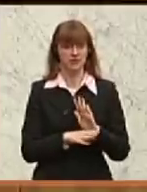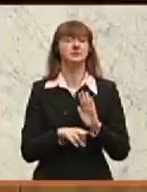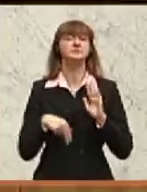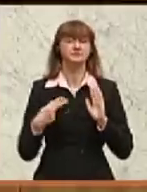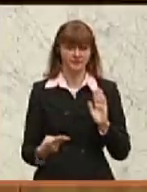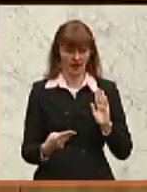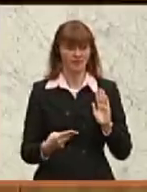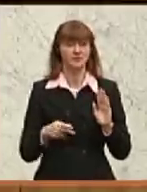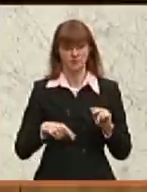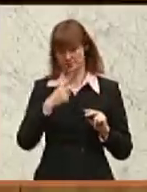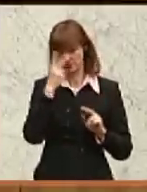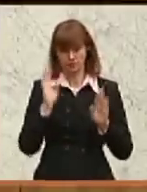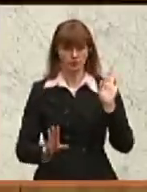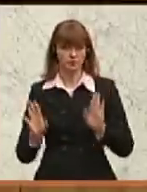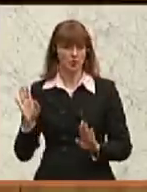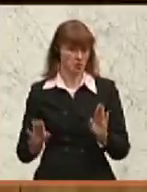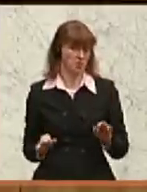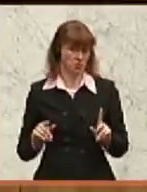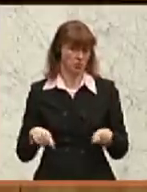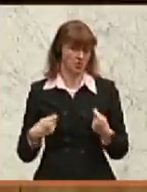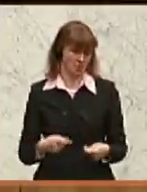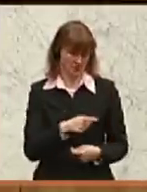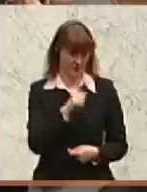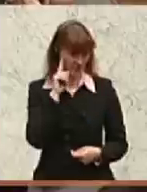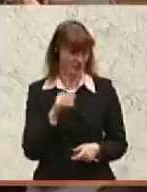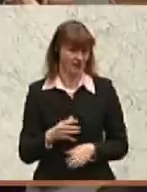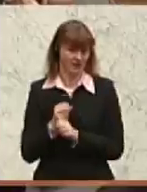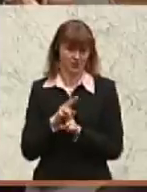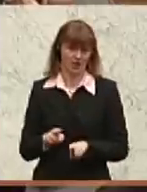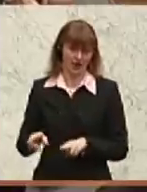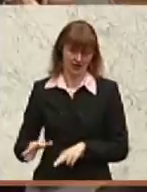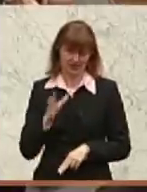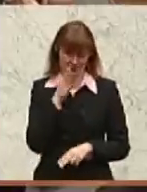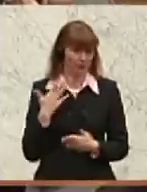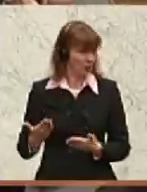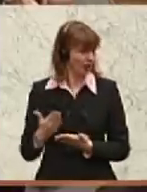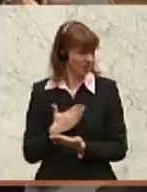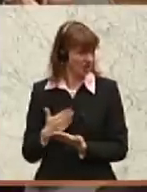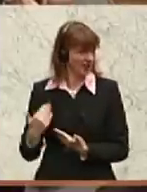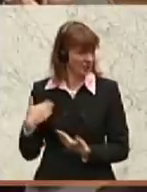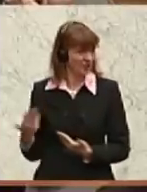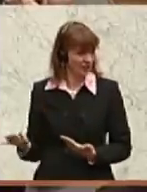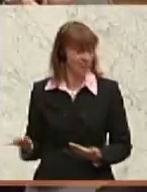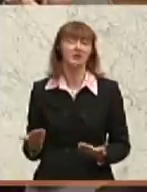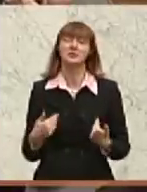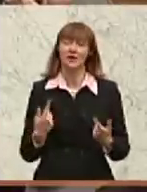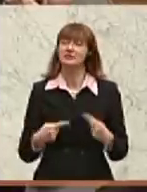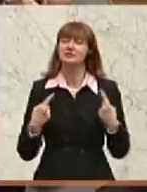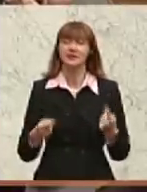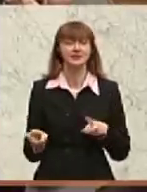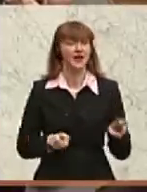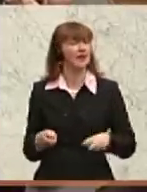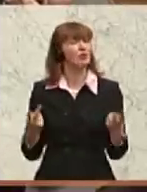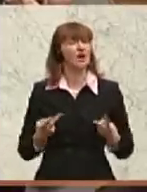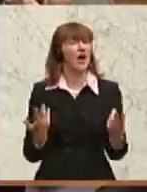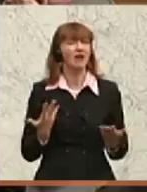Volksabstimmung darüber geben, das wissen Sie alle, der Verfassungsgerichtshof hat so entschieden. Und die nächste Regierung, egal wie sie aussieht,